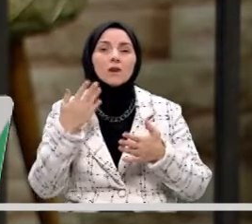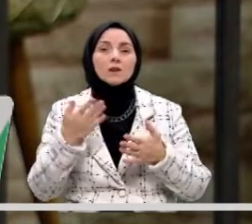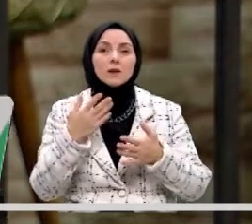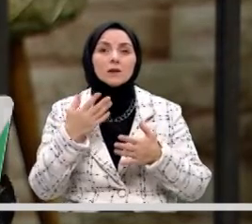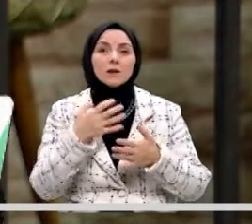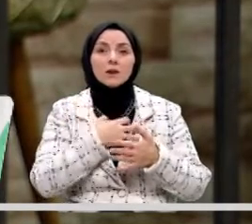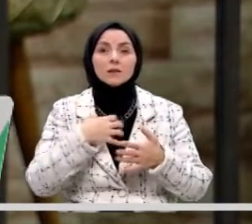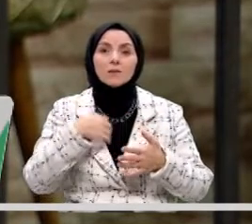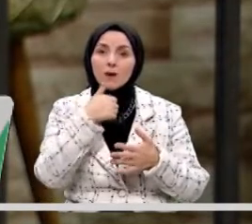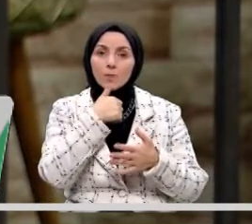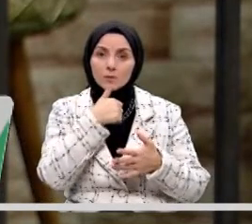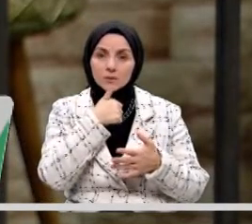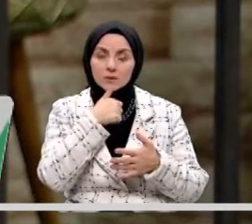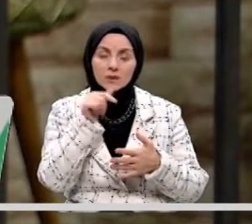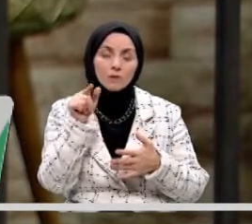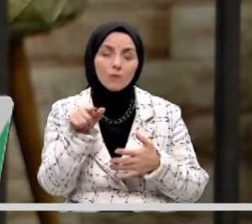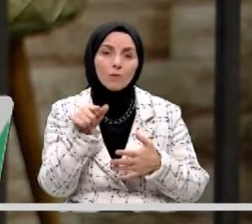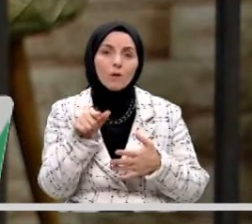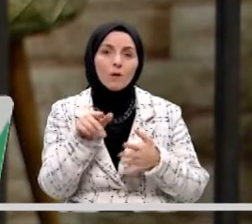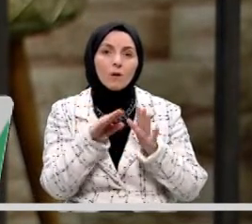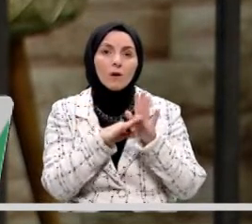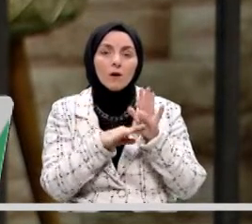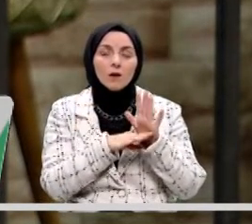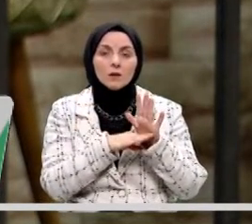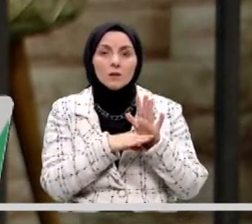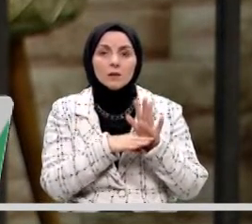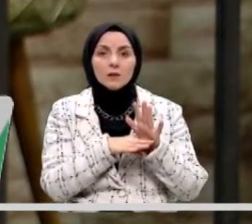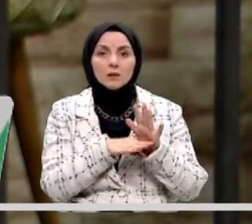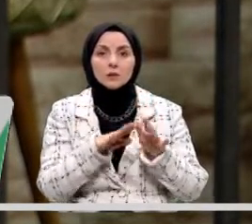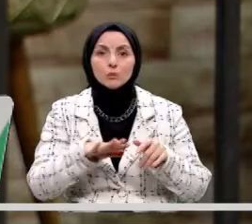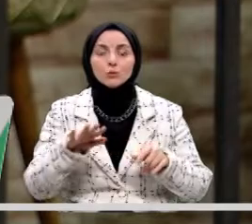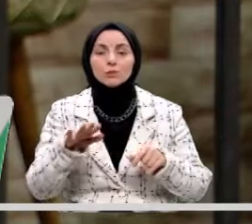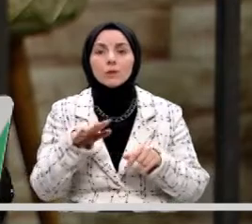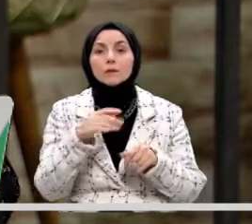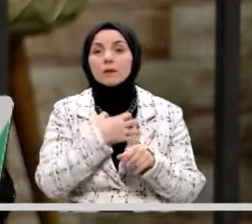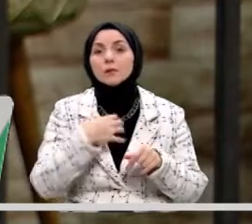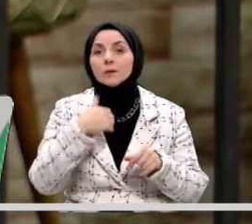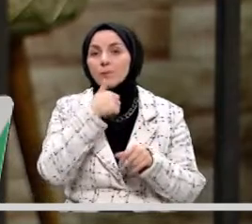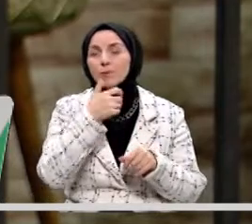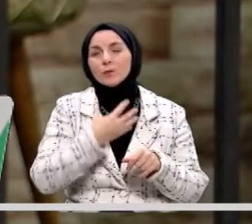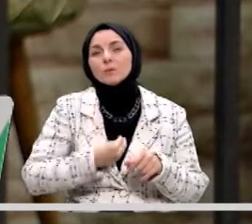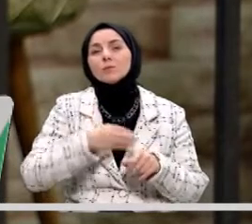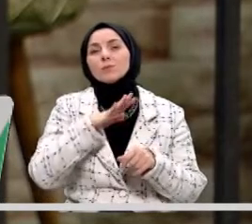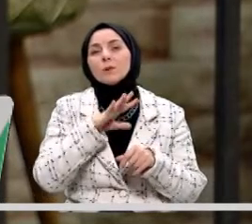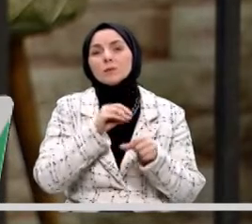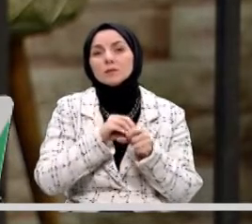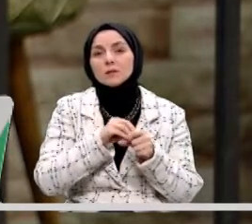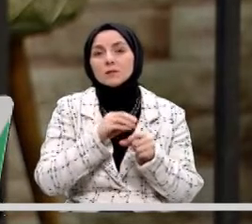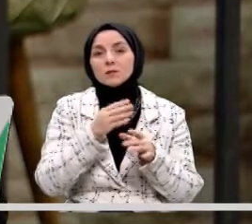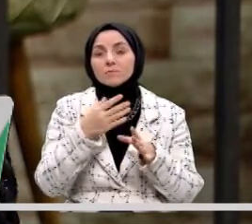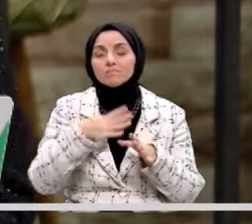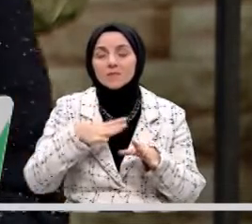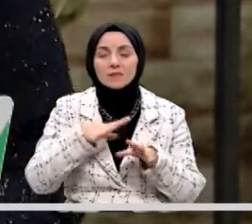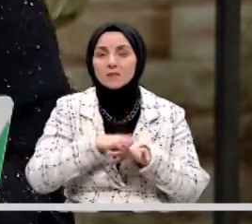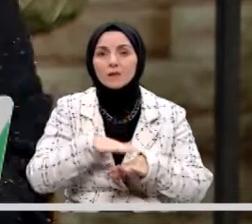korkusuyla ya da hep onlar üzülmesin diye hayatımı yaşamadım diye düşünenler Bir de hep kendi duygular Yani şöyle düşünün